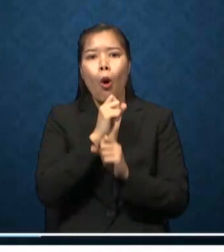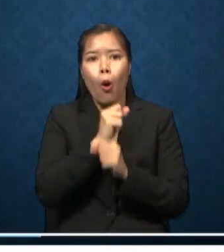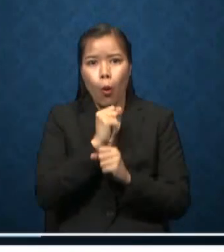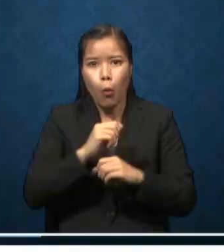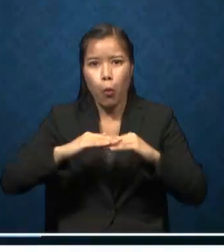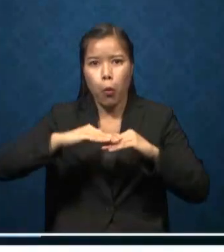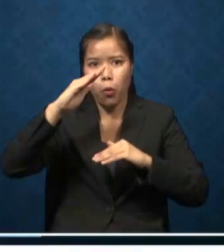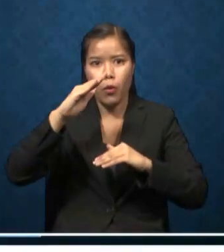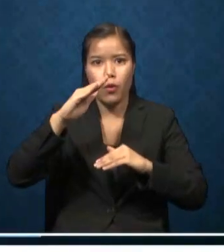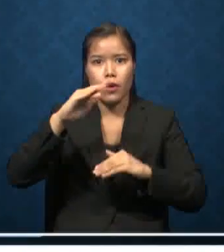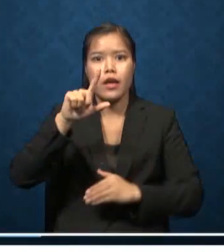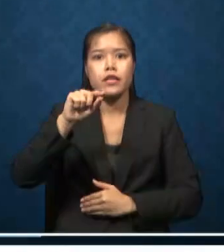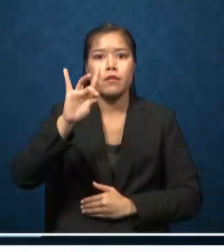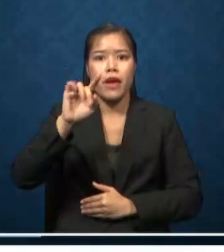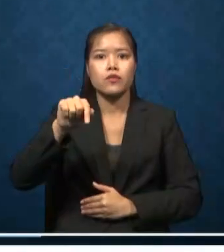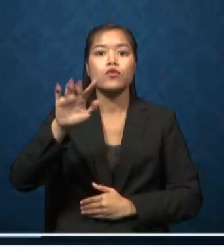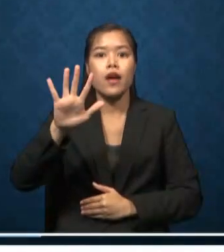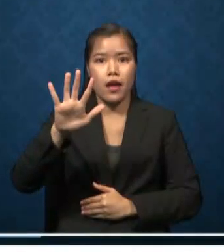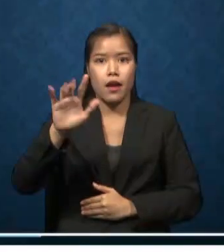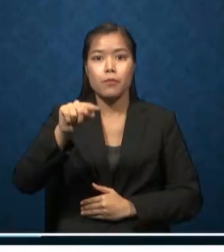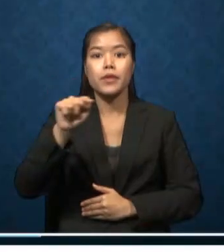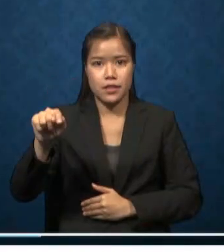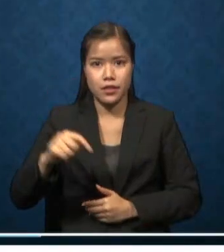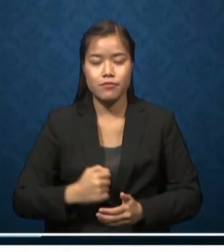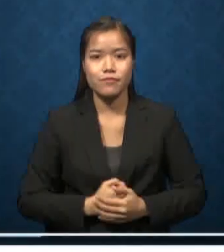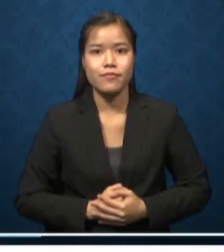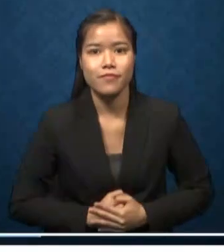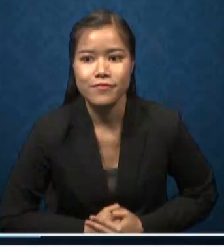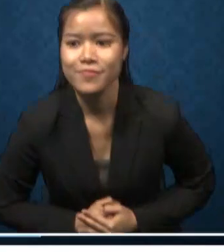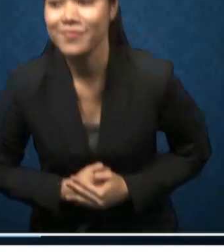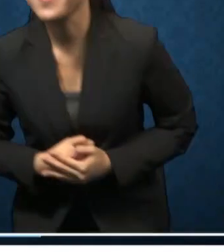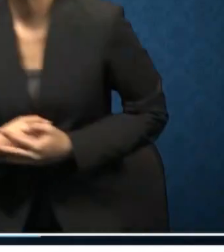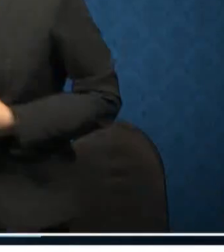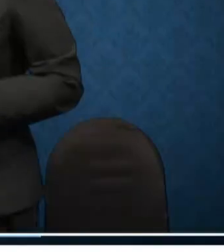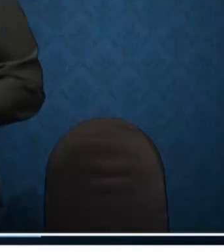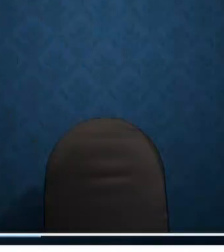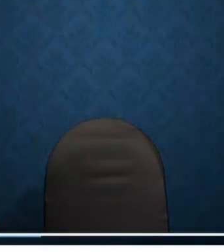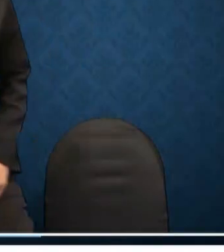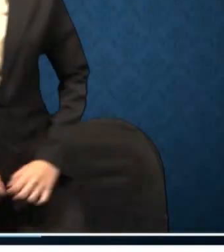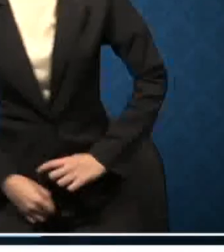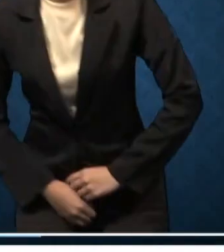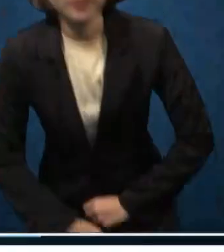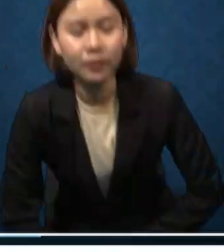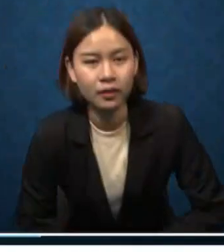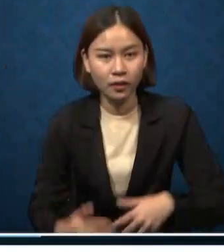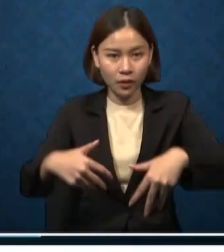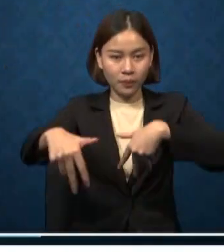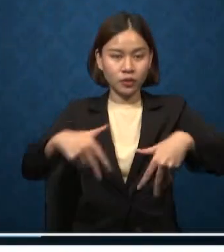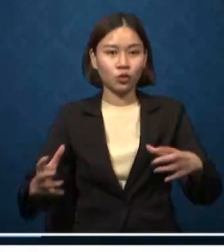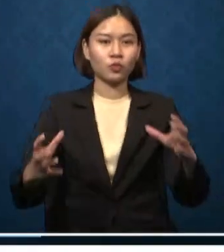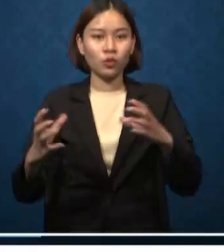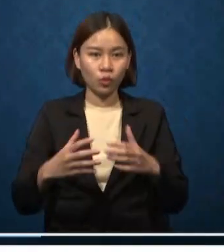อยละ 28.5ของประชากรทั้งหมดนะคะการเพิ่มขึ้นอย่างต่อเนื่องของจำนวนประชากรผู้สูงอ